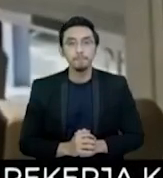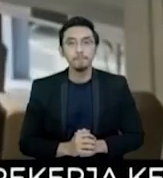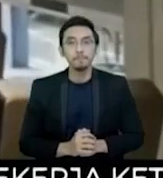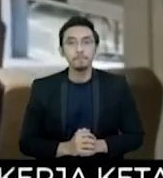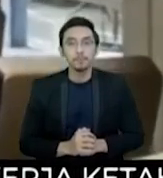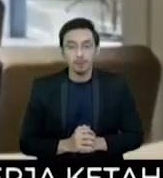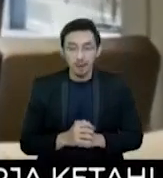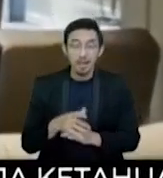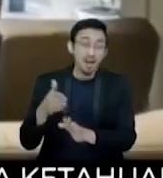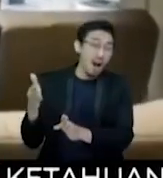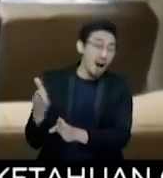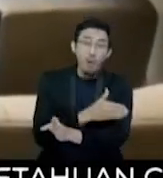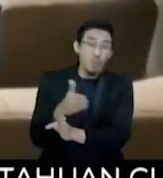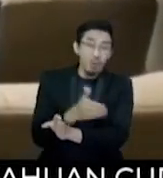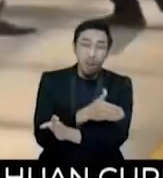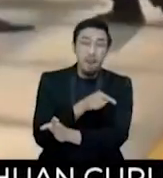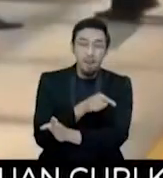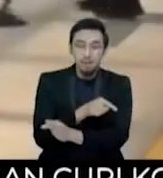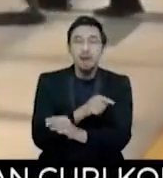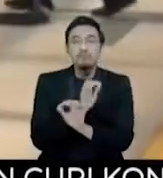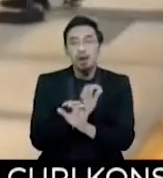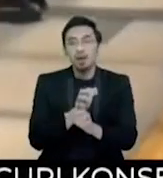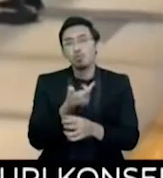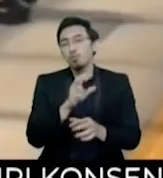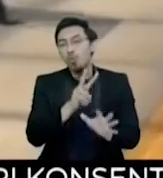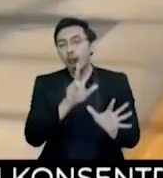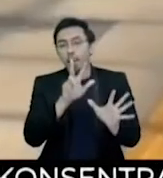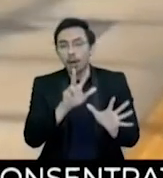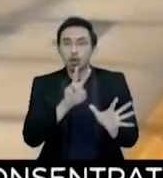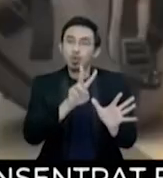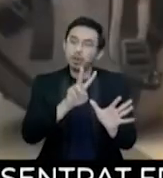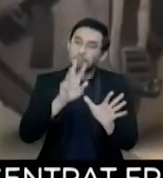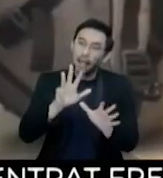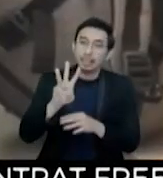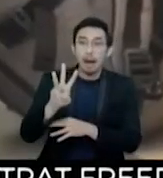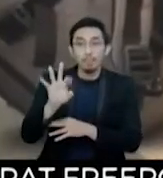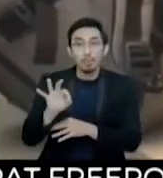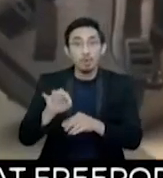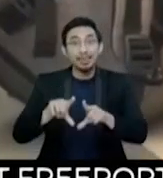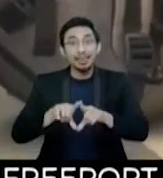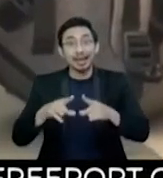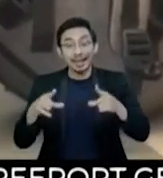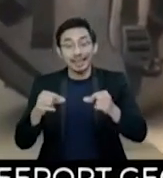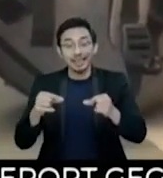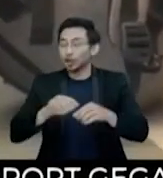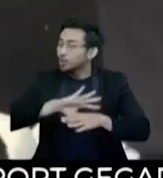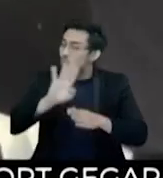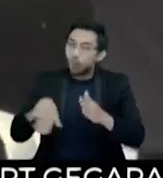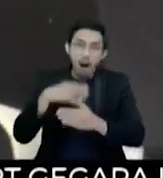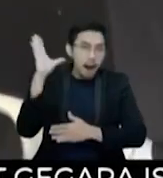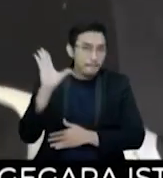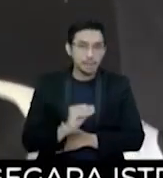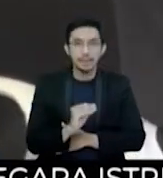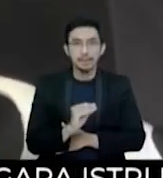keberangkatan tanggal 28, 29, dan 30 April telah ludes terjual. Sementara mengantisipasi lonjakan jumlah